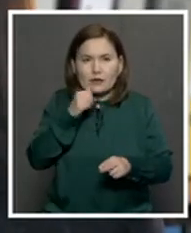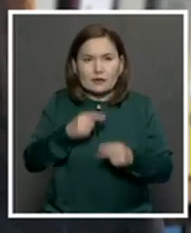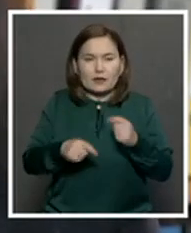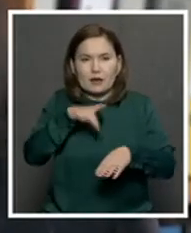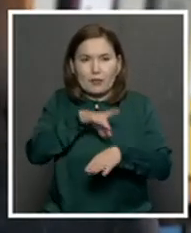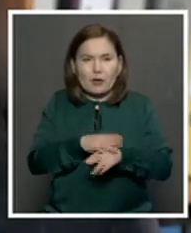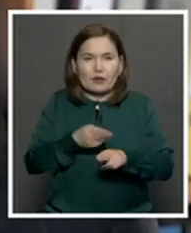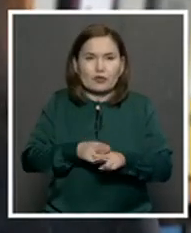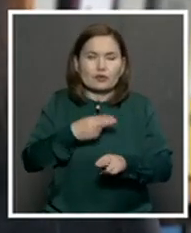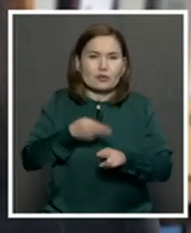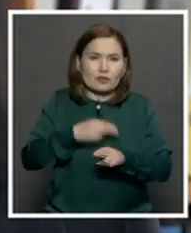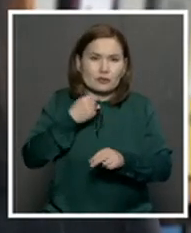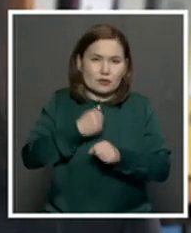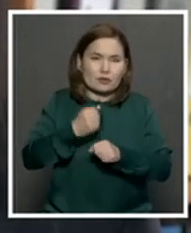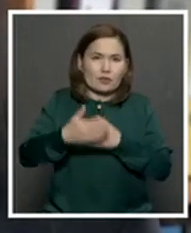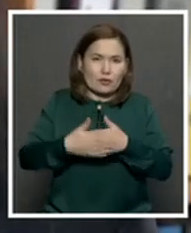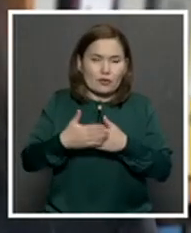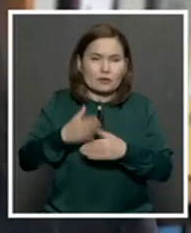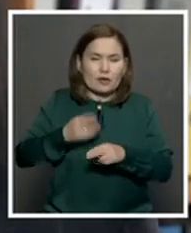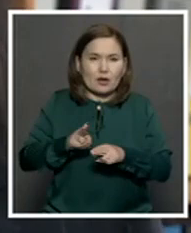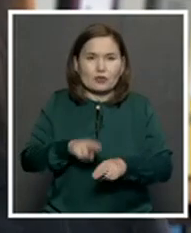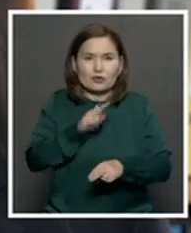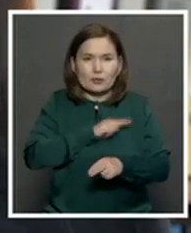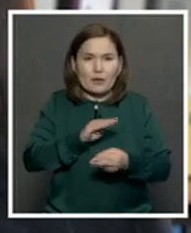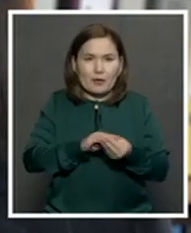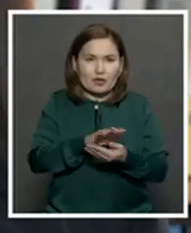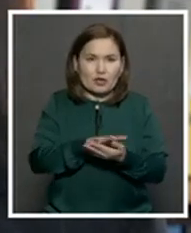бағытында қолданылатын шаралар күшейтілмек. Жұмыс жалғасады.